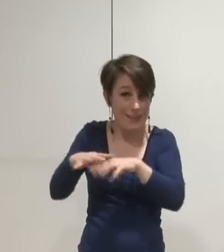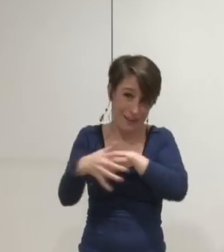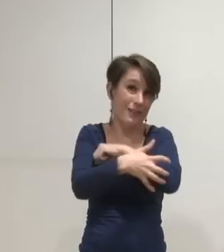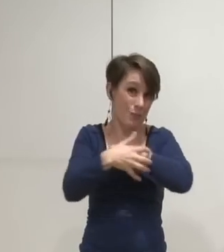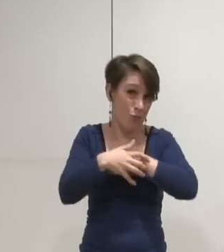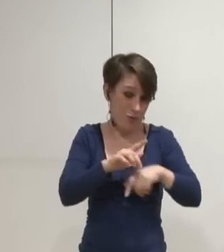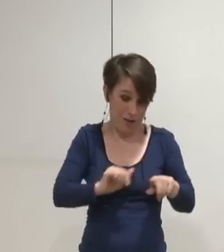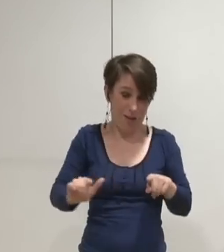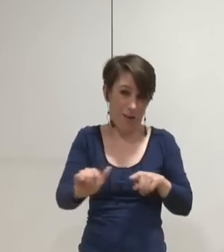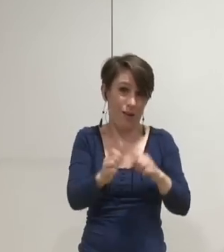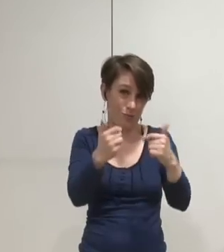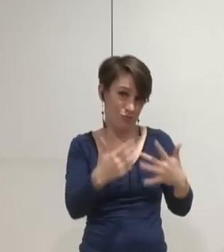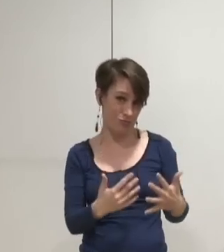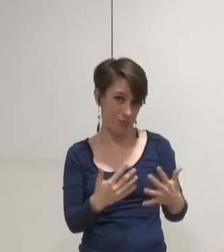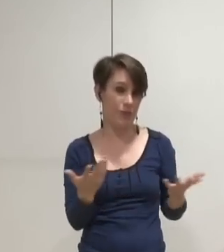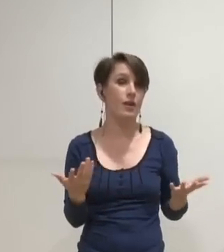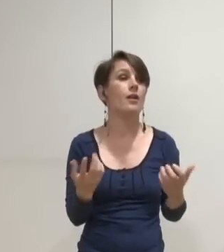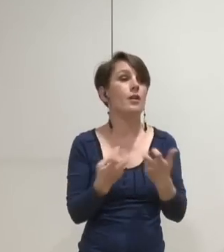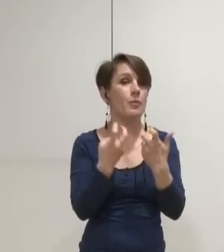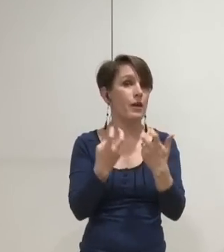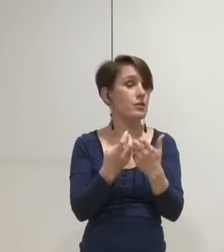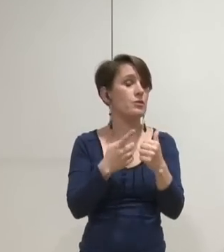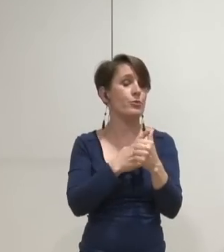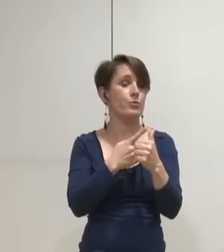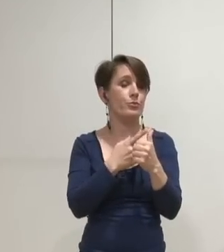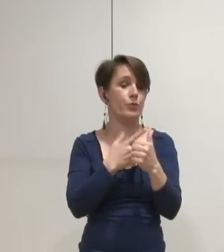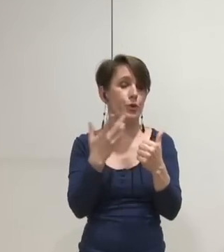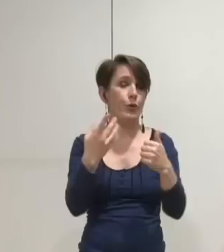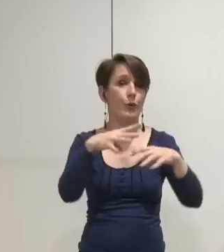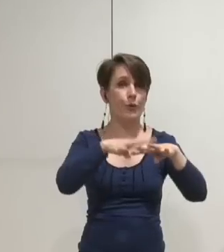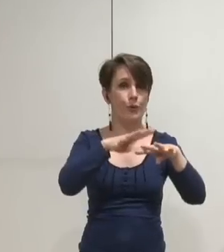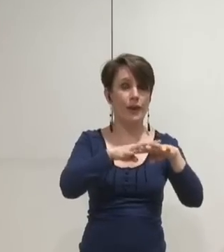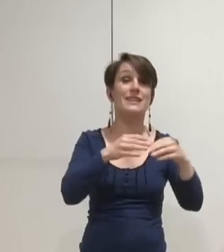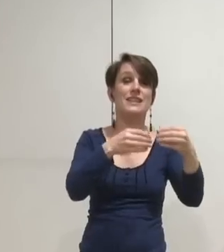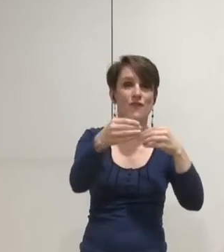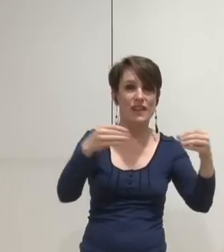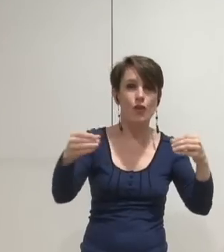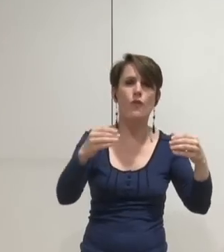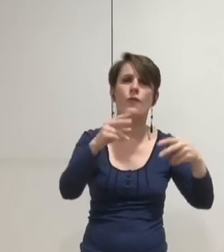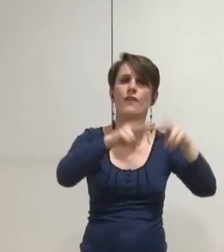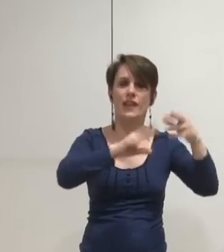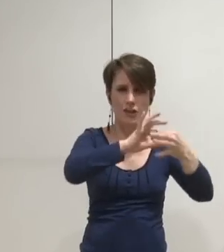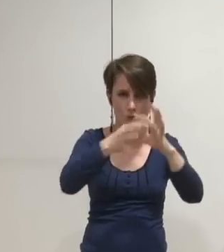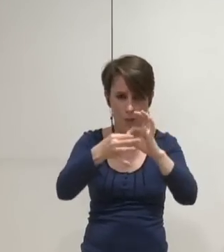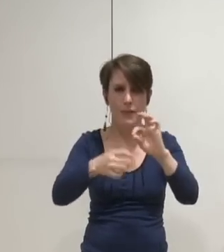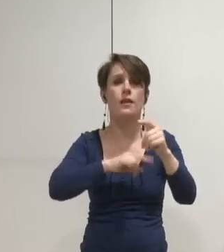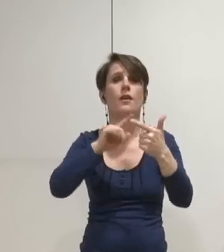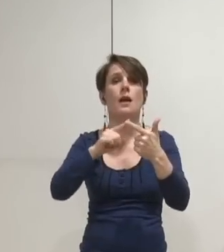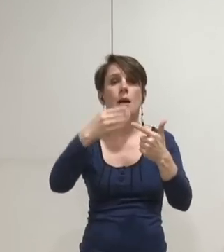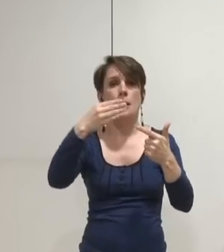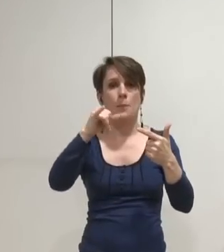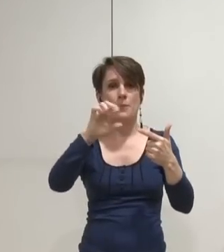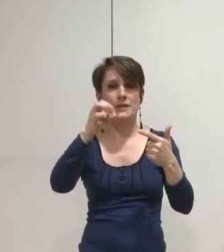pauvres il y a notamment donc le quartier de villeeneuve village olympique le quartier Mistral le